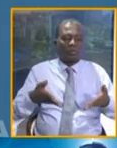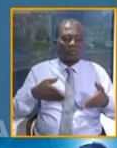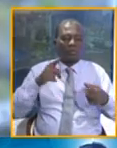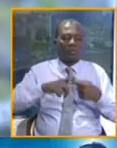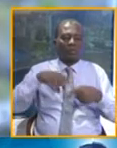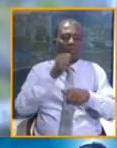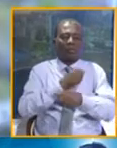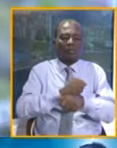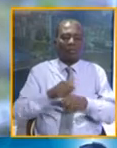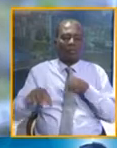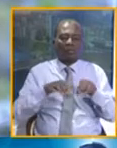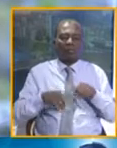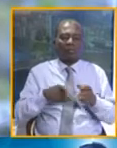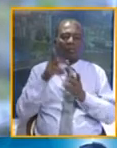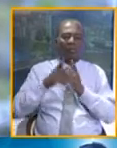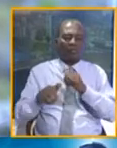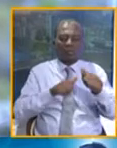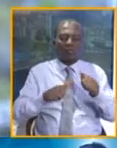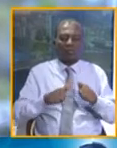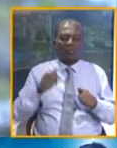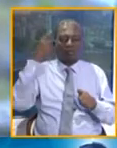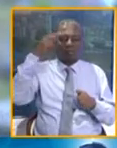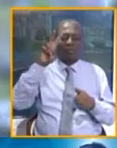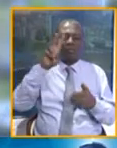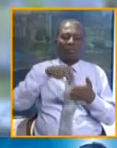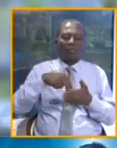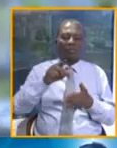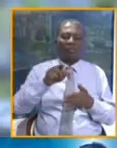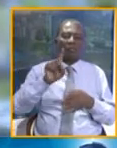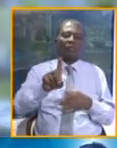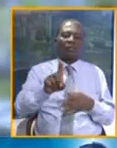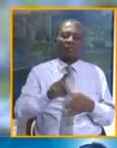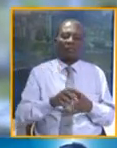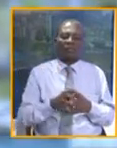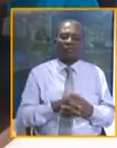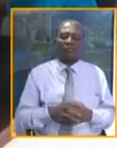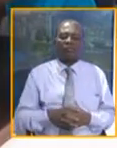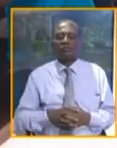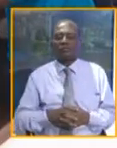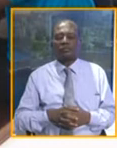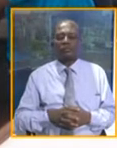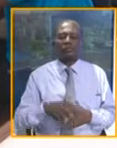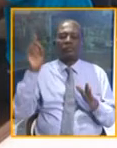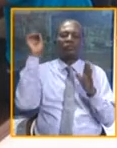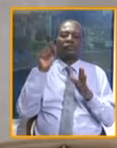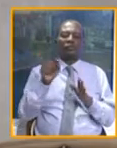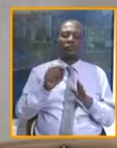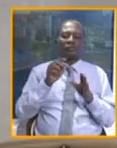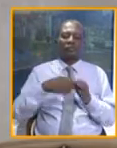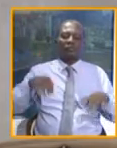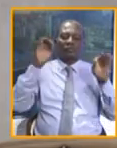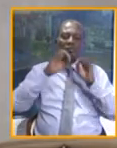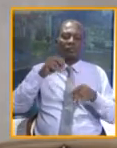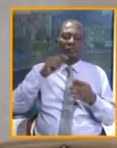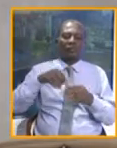pour établir le plan d'action pour 2021. Ahmed Traoré et Serge Colléa. Un point essentiel à l'ordre